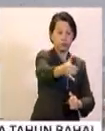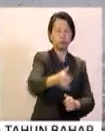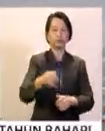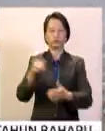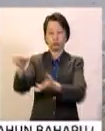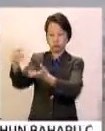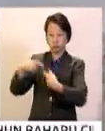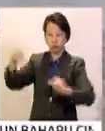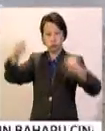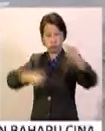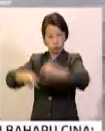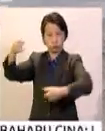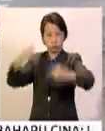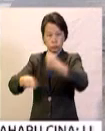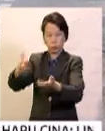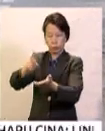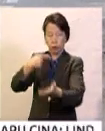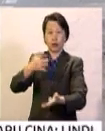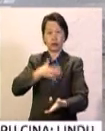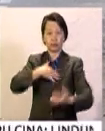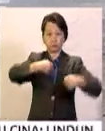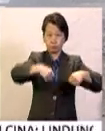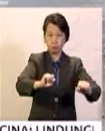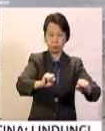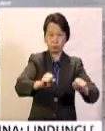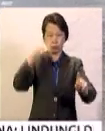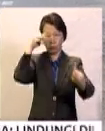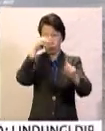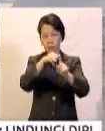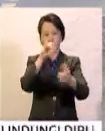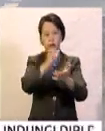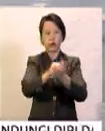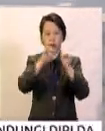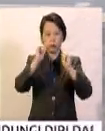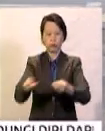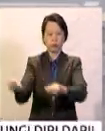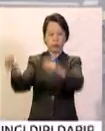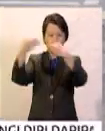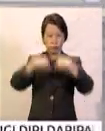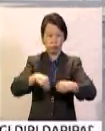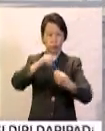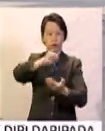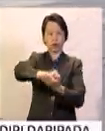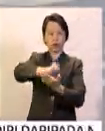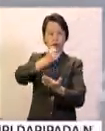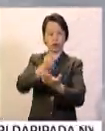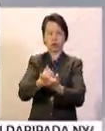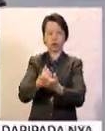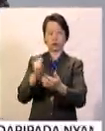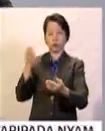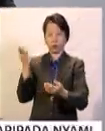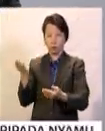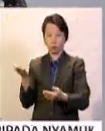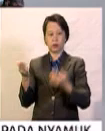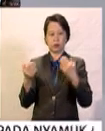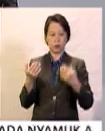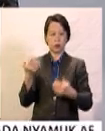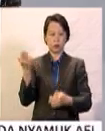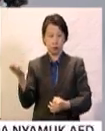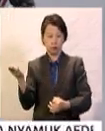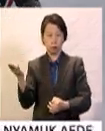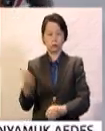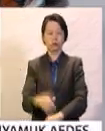orang ramai bagi membiayai perjalanan dan misi beliau itu boleh disalurkan ke akaun yang tertera.